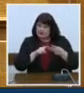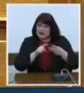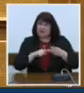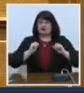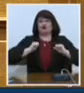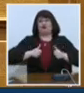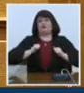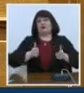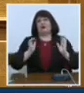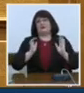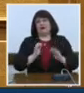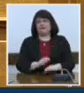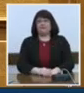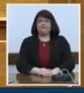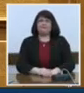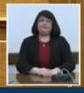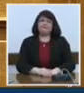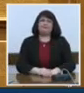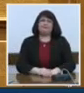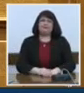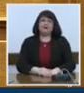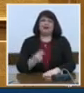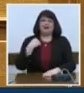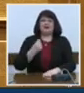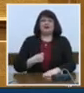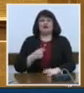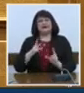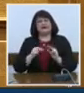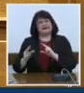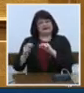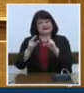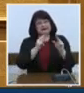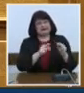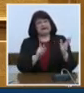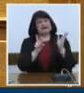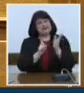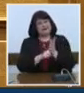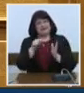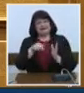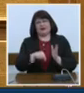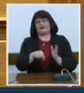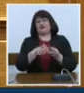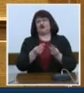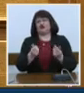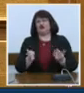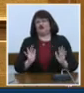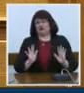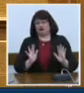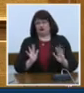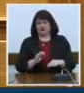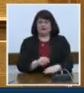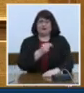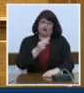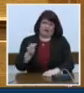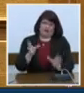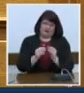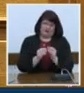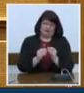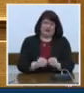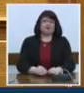και ο υποβιβασμός της δημόσιας συζήτησης γύρω από το θέμα αυτό. Οι αποκαλύψεις